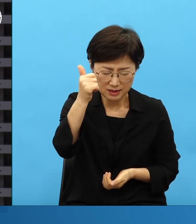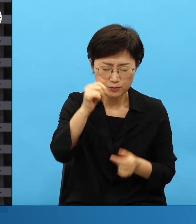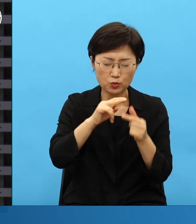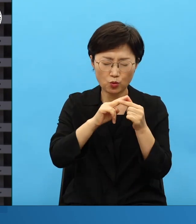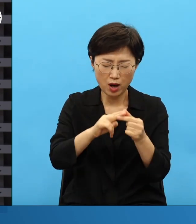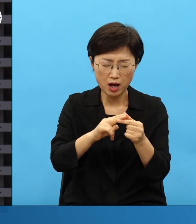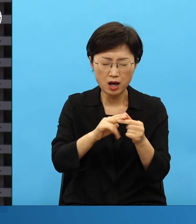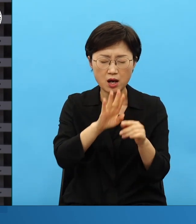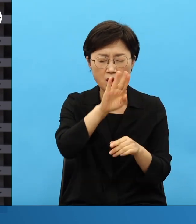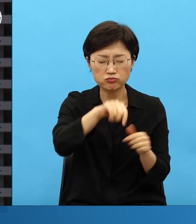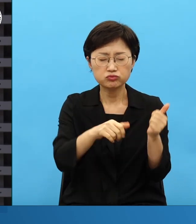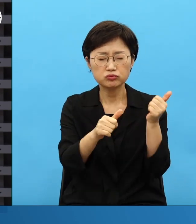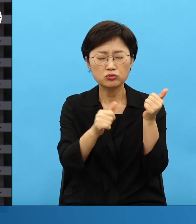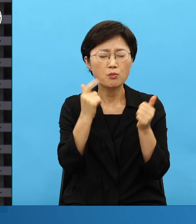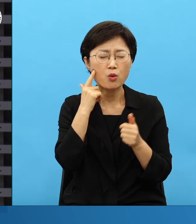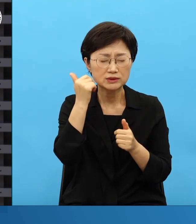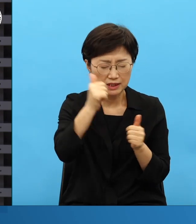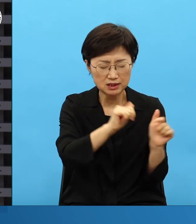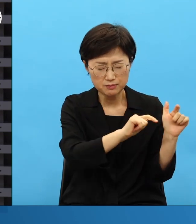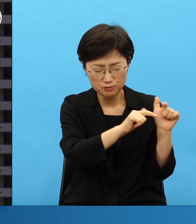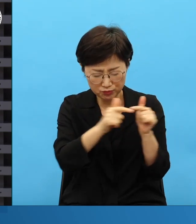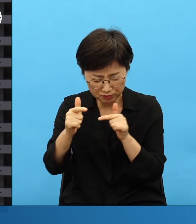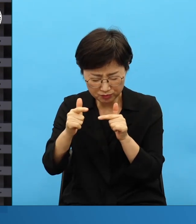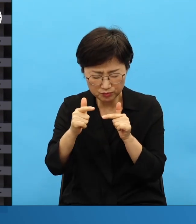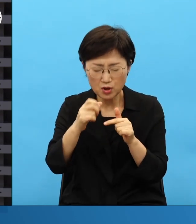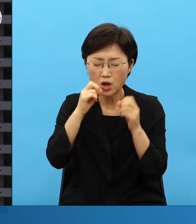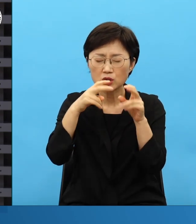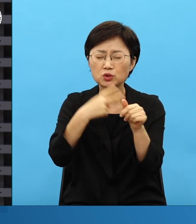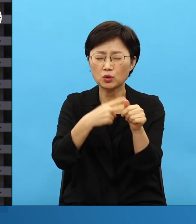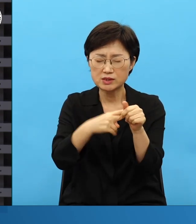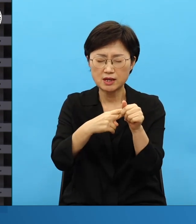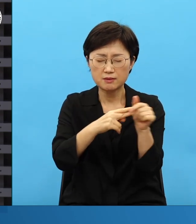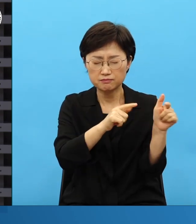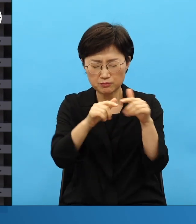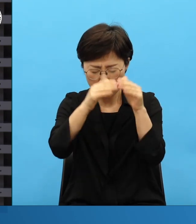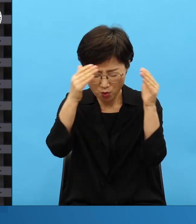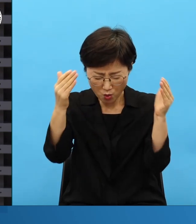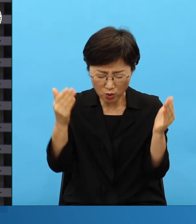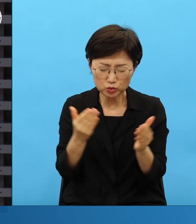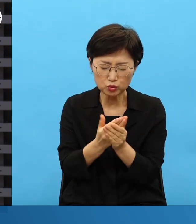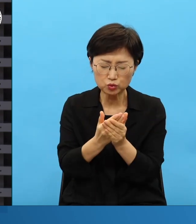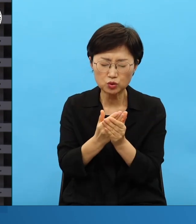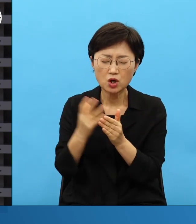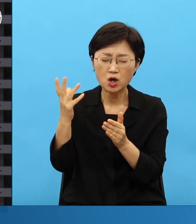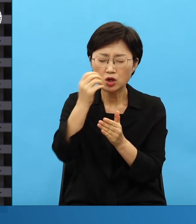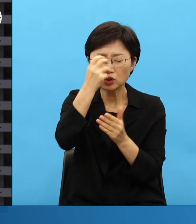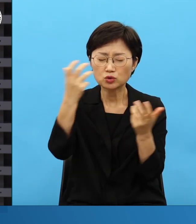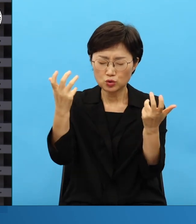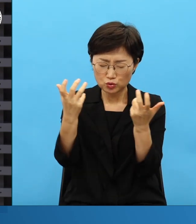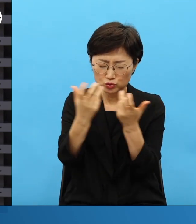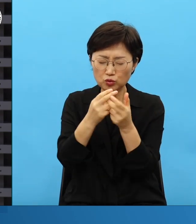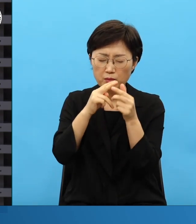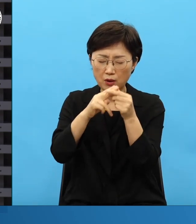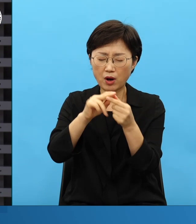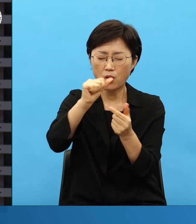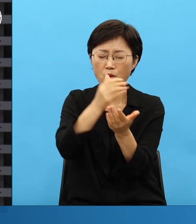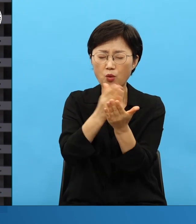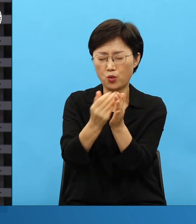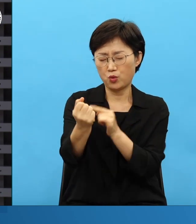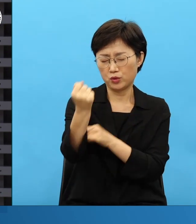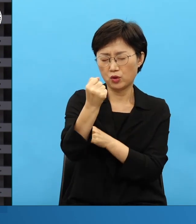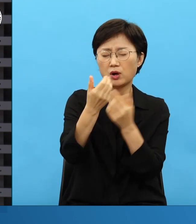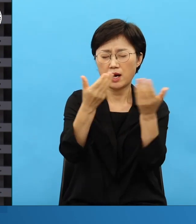교역자님과 선교사님께 성령 충만과 오력을 다하여 주옵시고 RUTC 방송과 예배드리는 모든 곳에